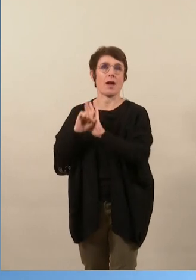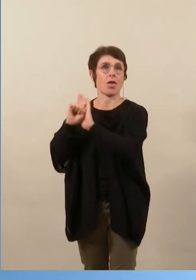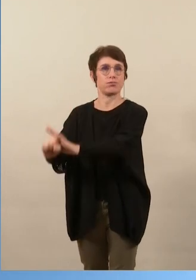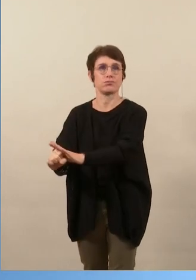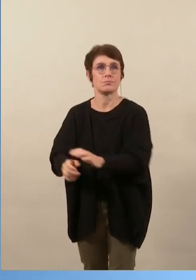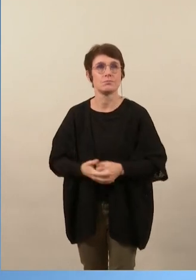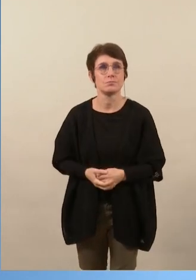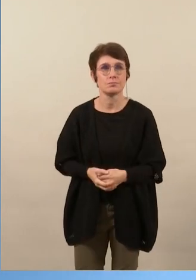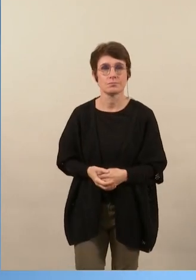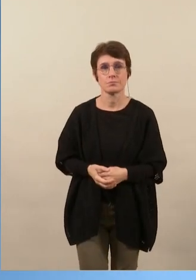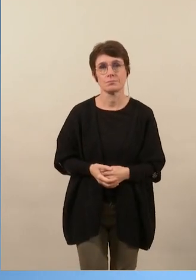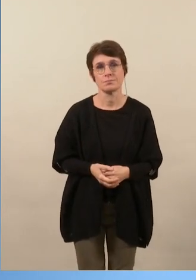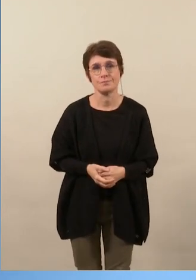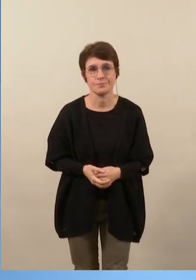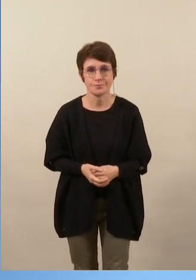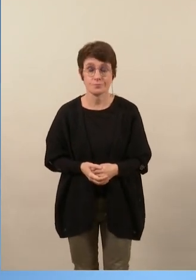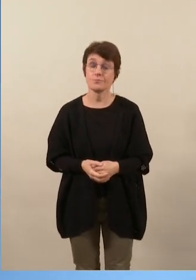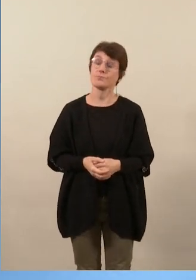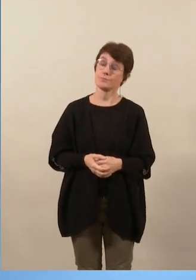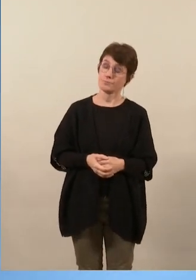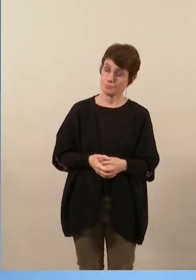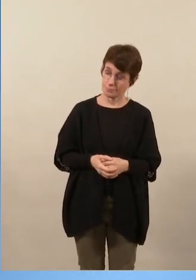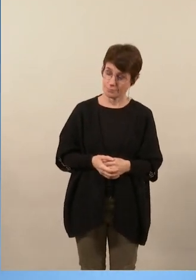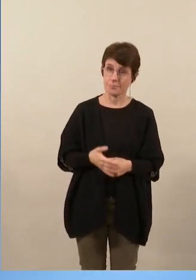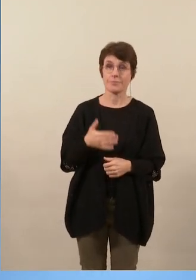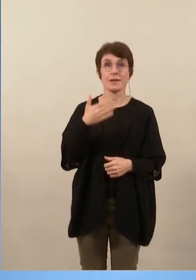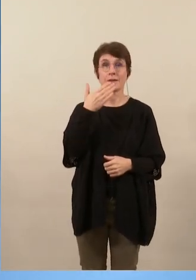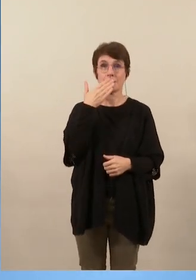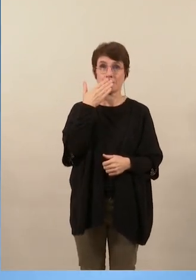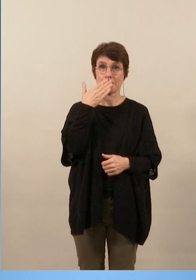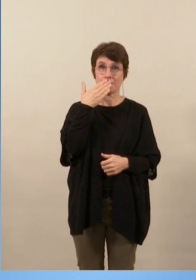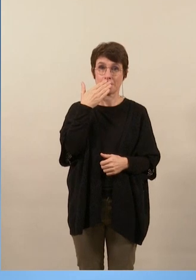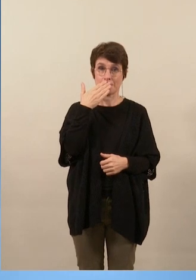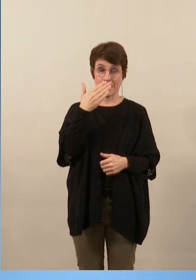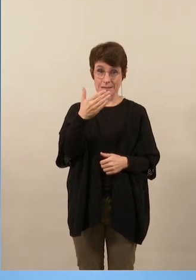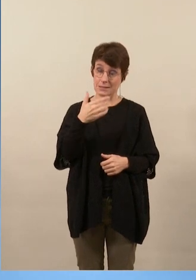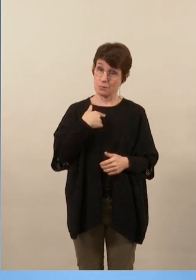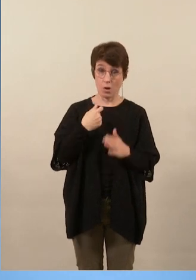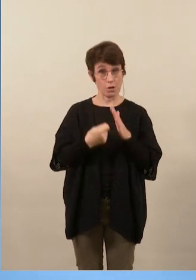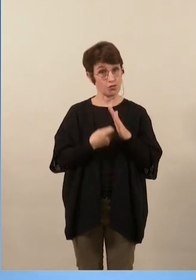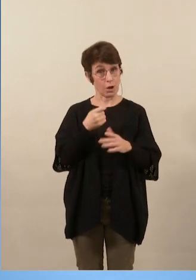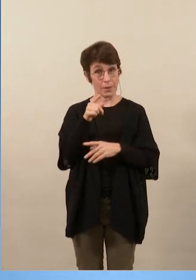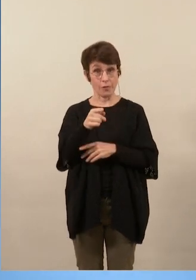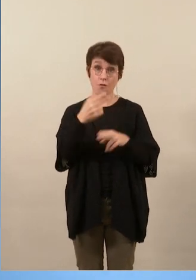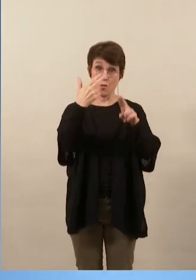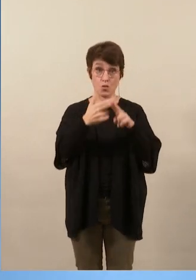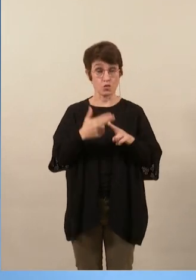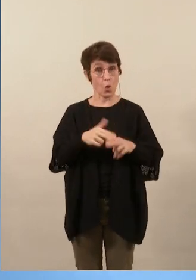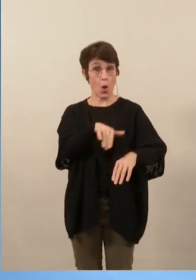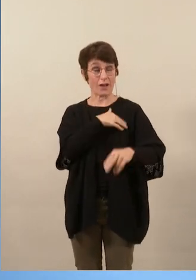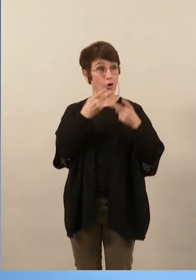merci merci je tiens à signaler que je suis toujours aussi gêné que vous citiez des agents dans l'enceinte de